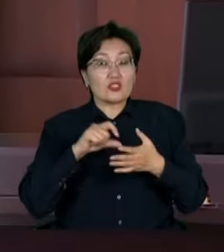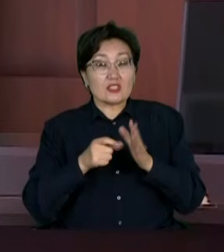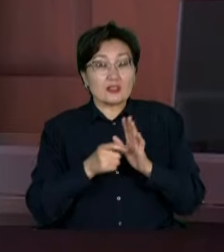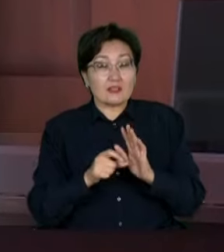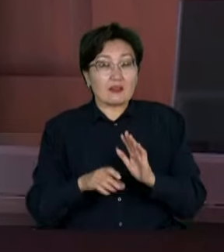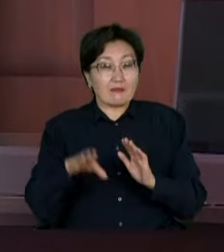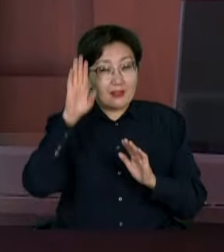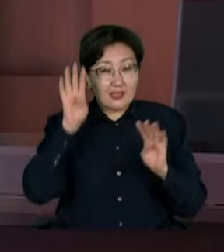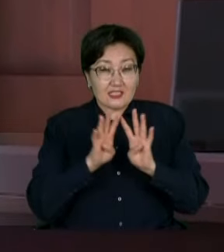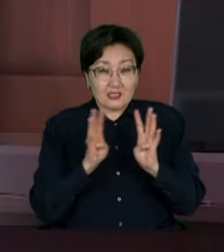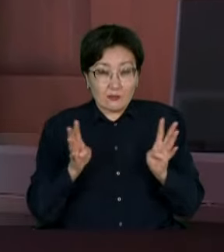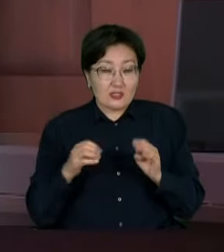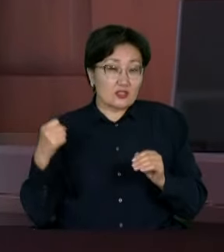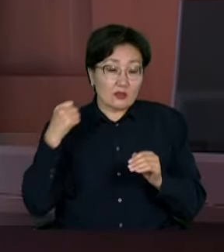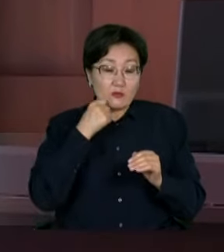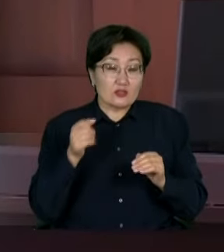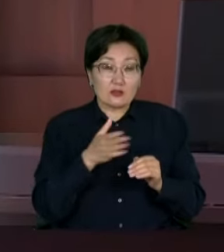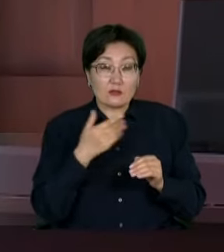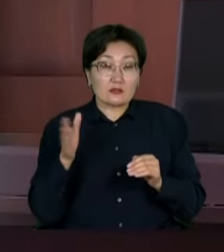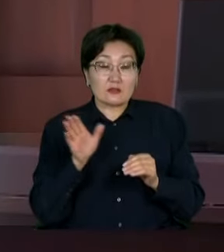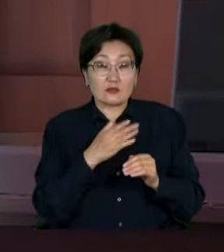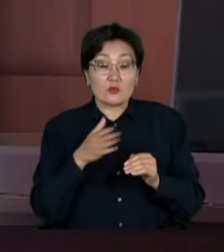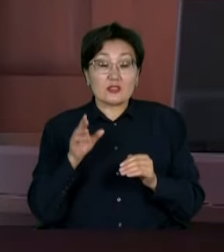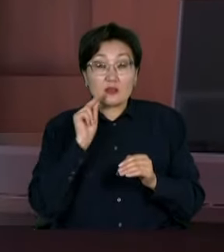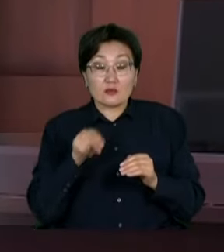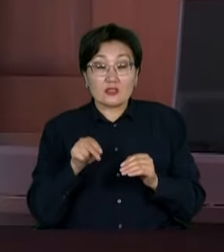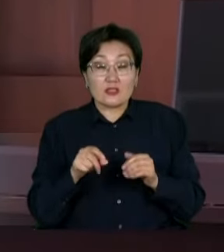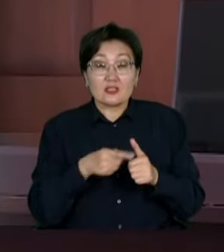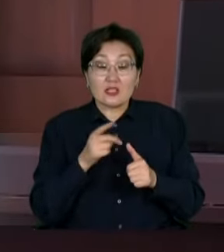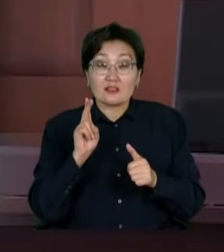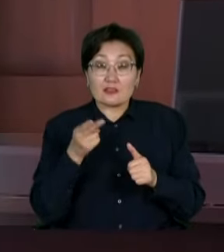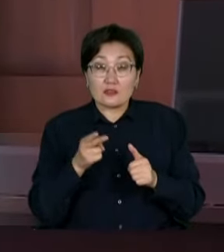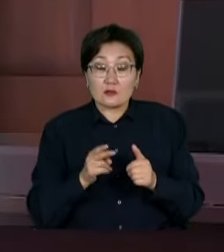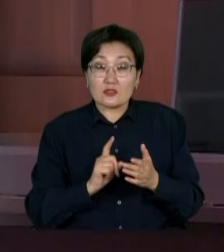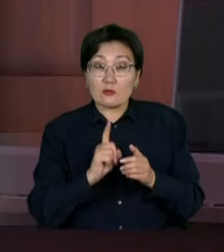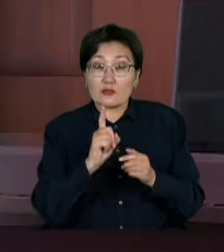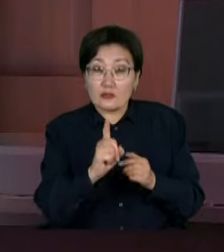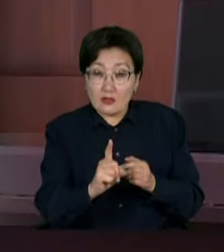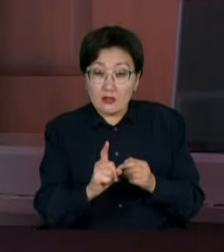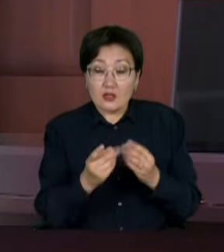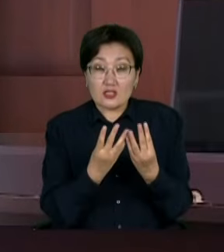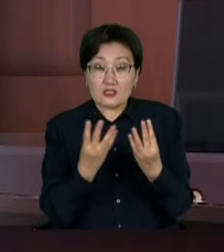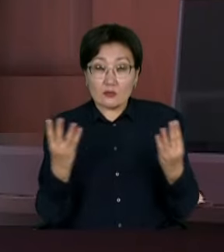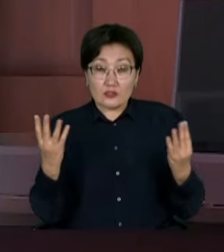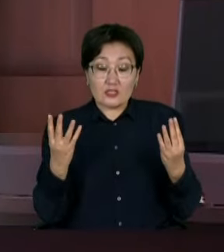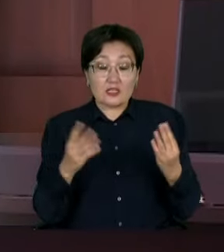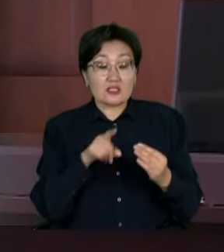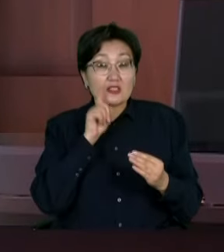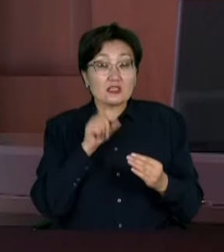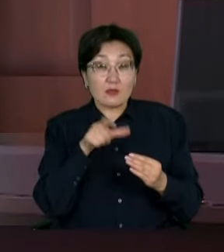ұрған. Содан кейін сотталушы қы ортадан шығып бір қатарда тұрған